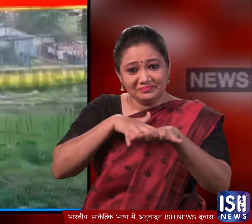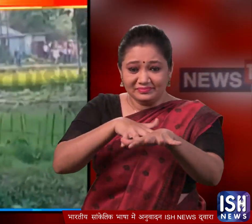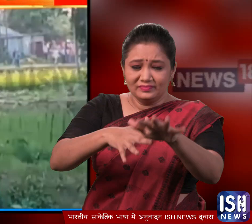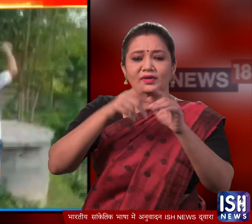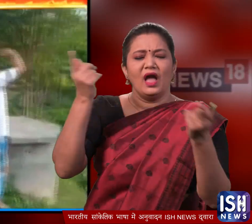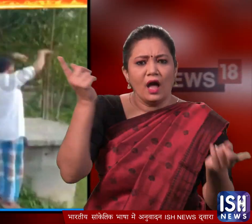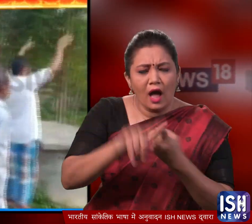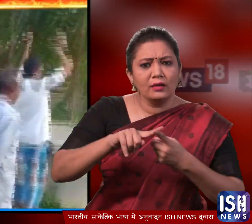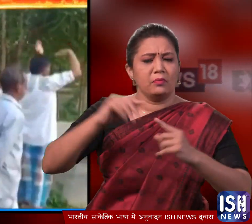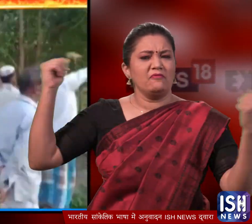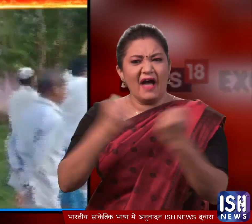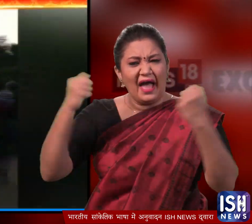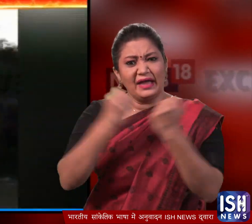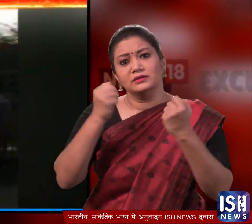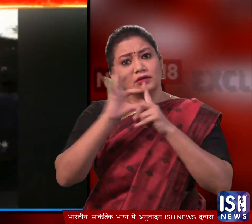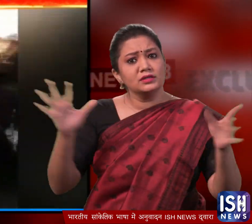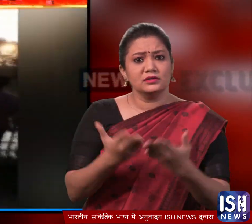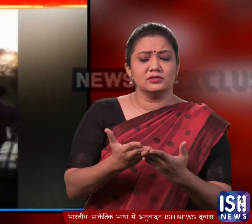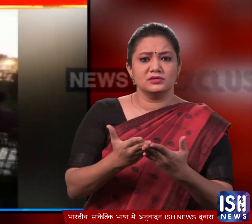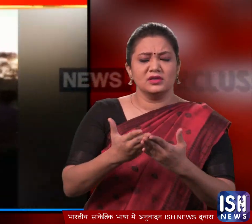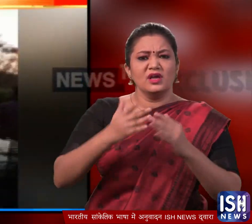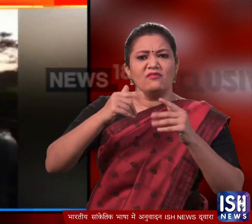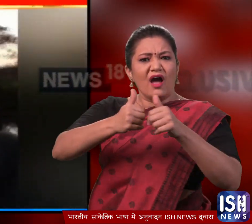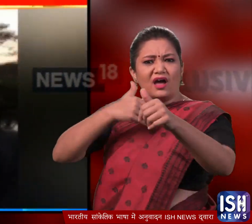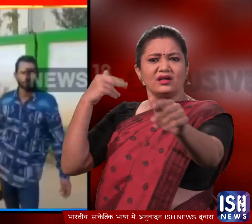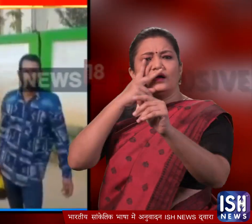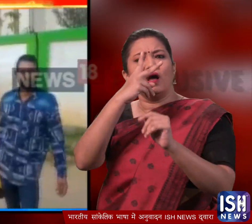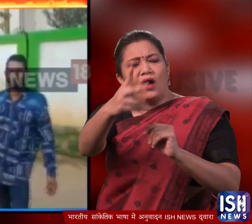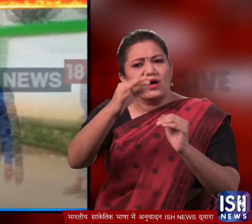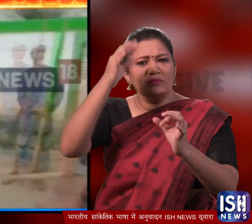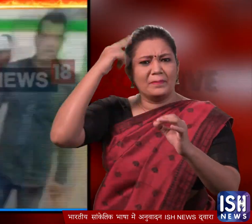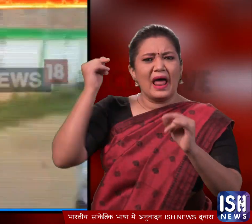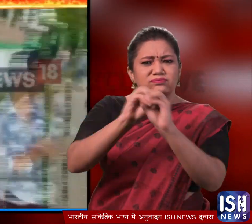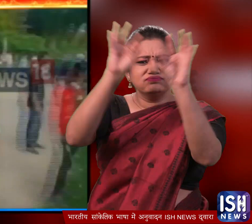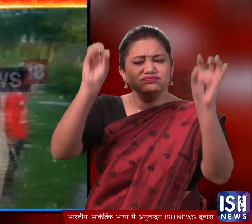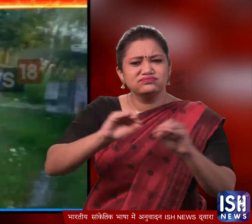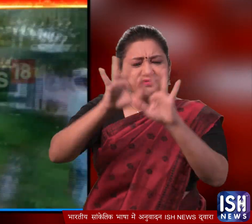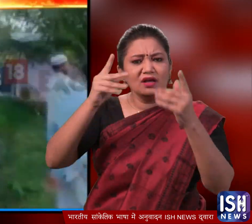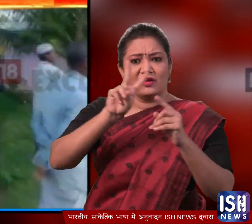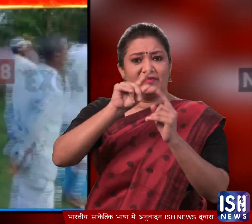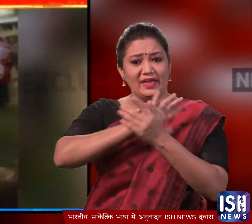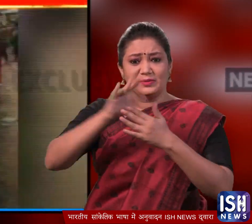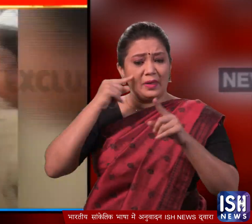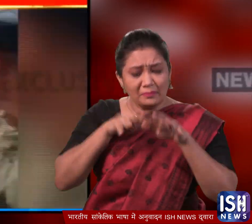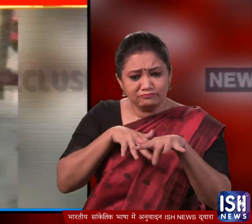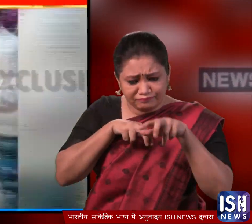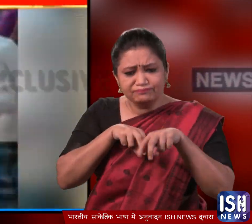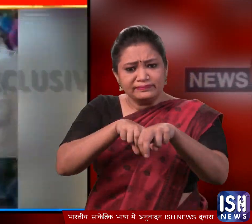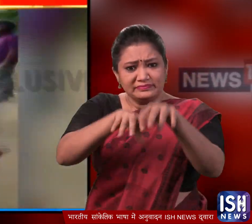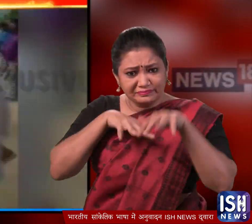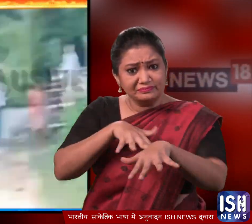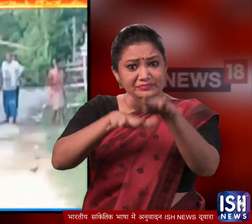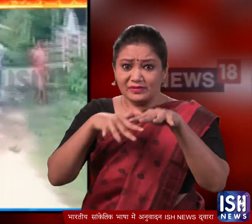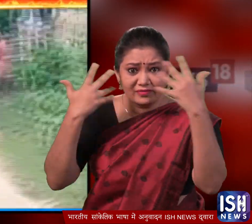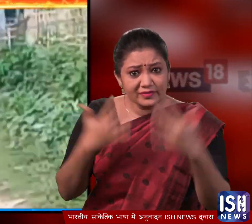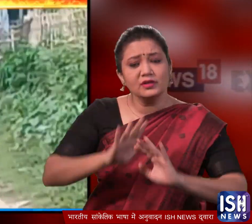से हिंसा और बवाल की तस्वीरें आईं, जिनमें दूर से धुआं उठता नजर आया। वीएचपी की रैली के बाद हुए हंगामे के बाद वहां अफरा तफरी का माहौल